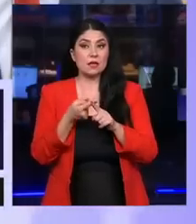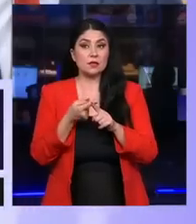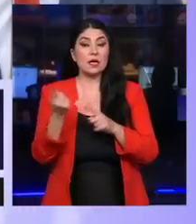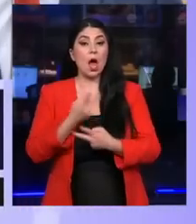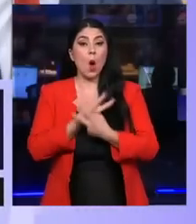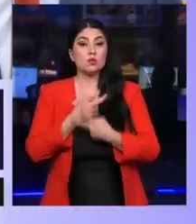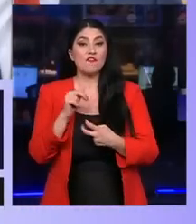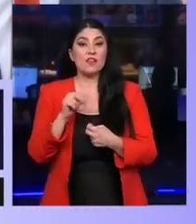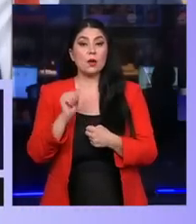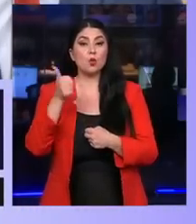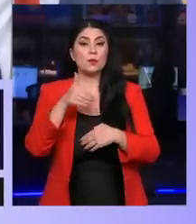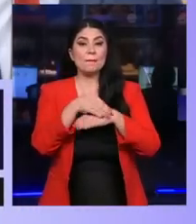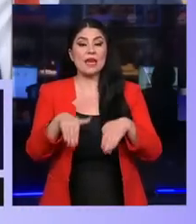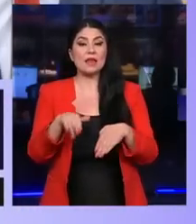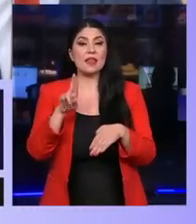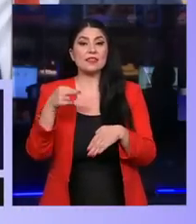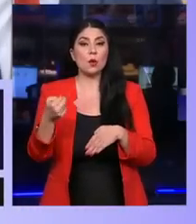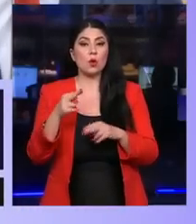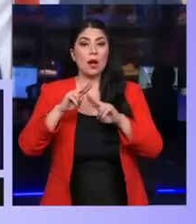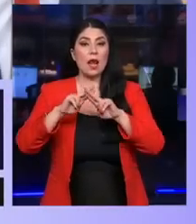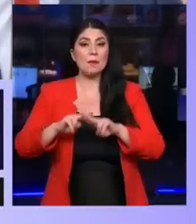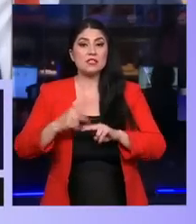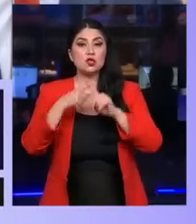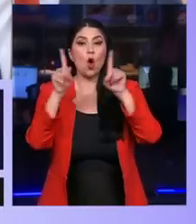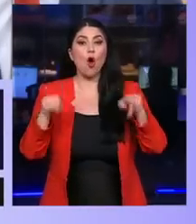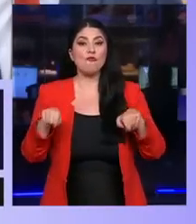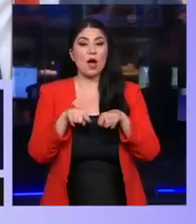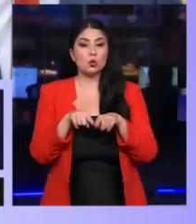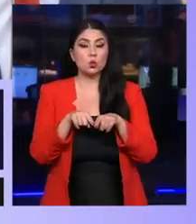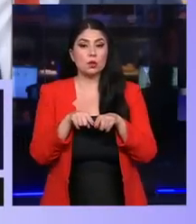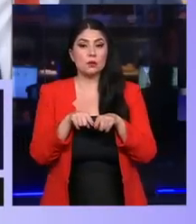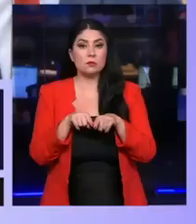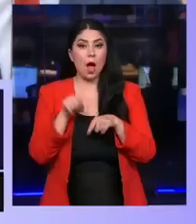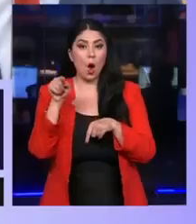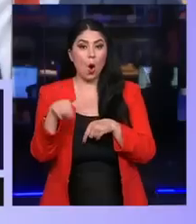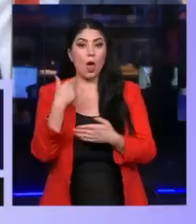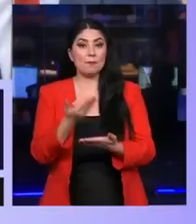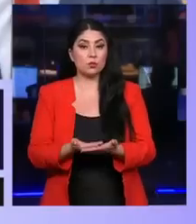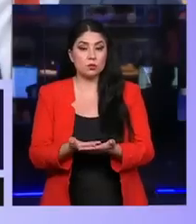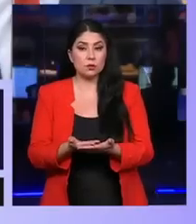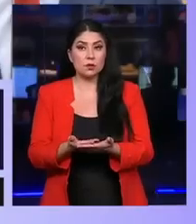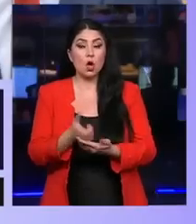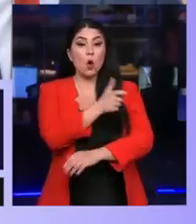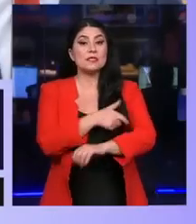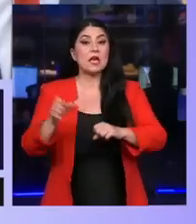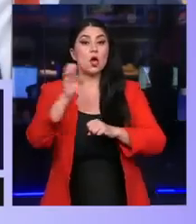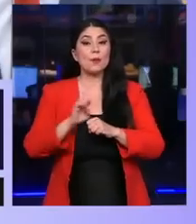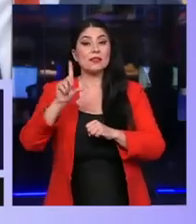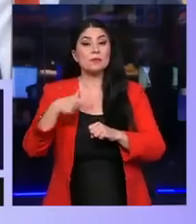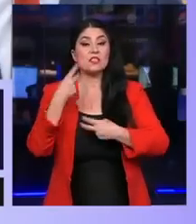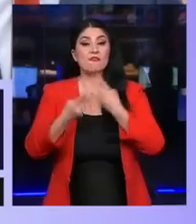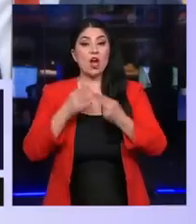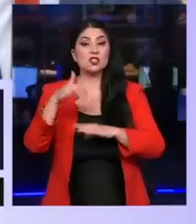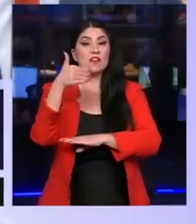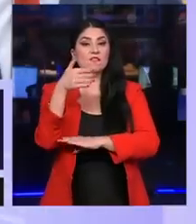Austria, la Viena, 11 miliarde de euro. Le-am lăsat chiar o factură în acest sens. Comisia Europeană trebuie acum să folosească aceste firme